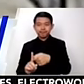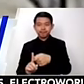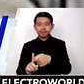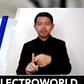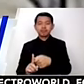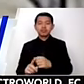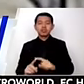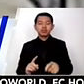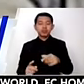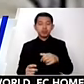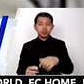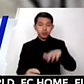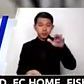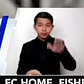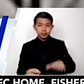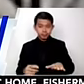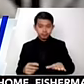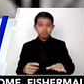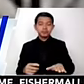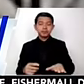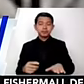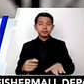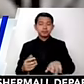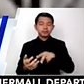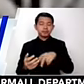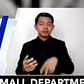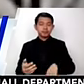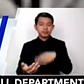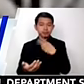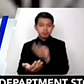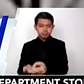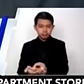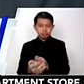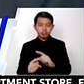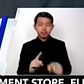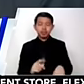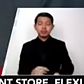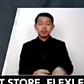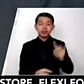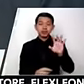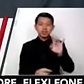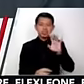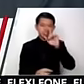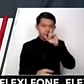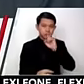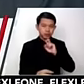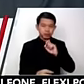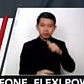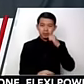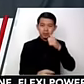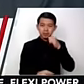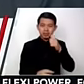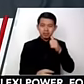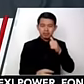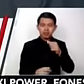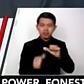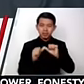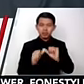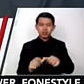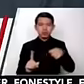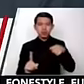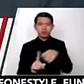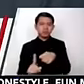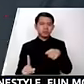18 anyos na babae masasabi natin parang wala siya sa sarili no and ah nung ini-interview siya ng